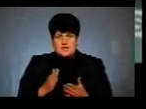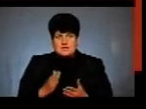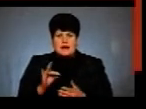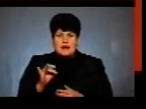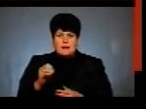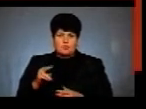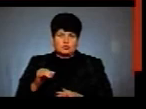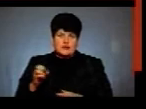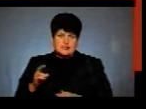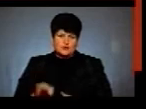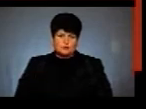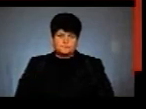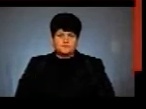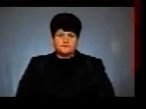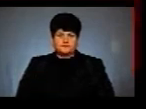репутацію.